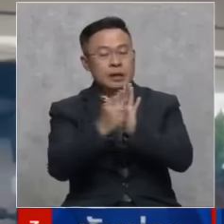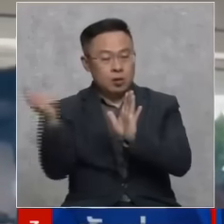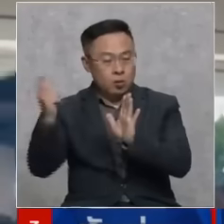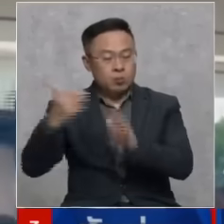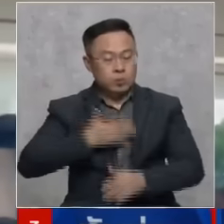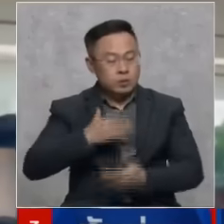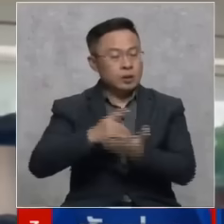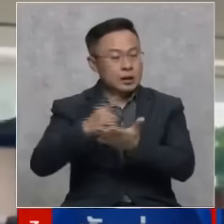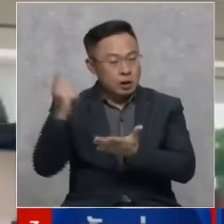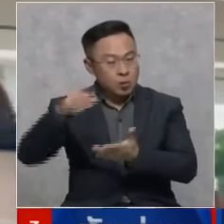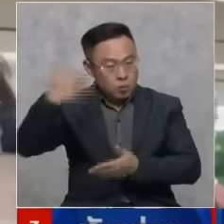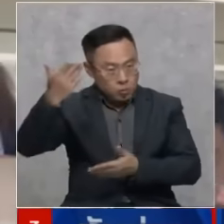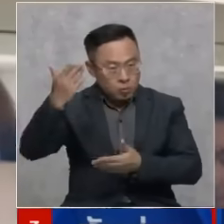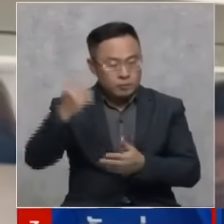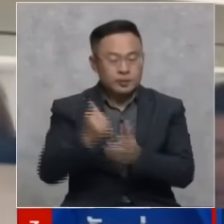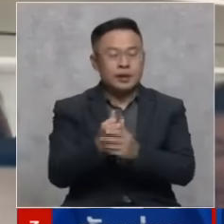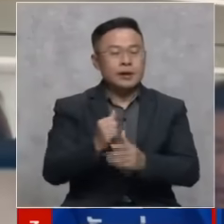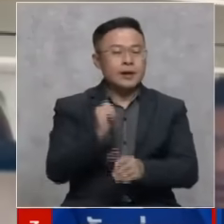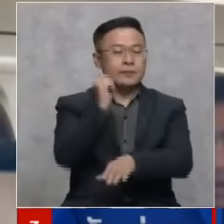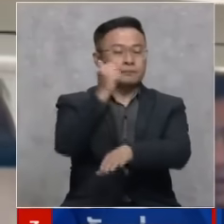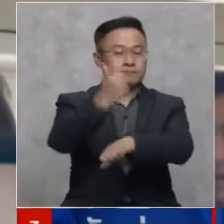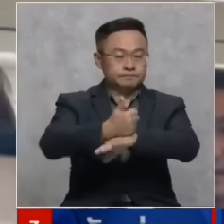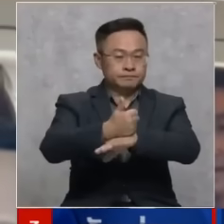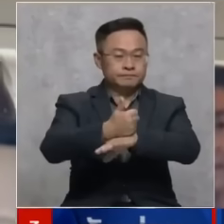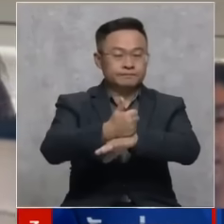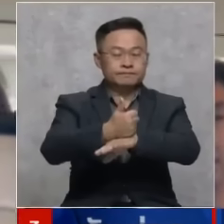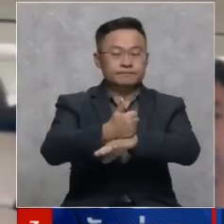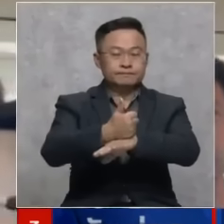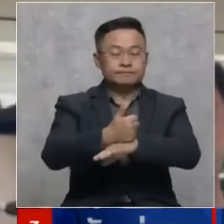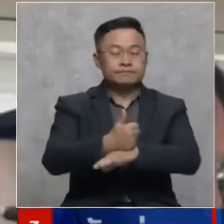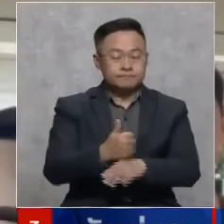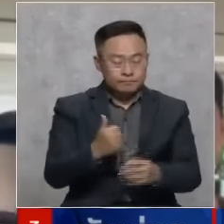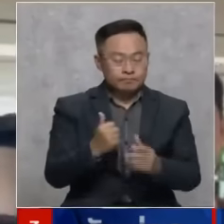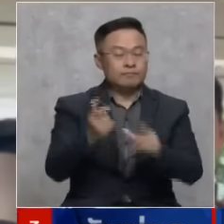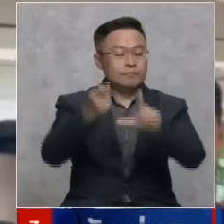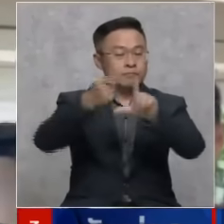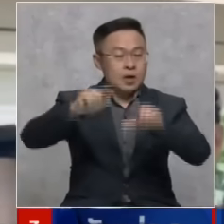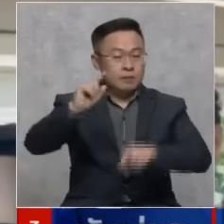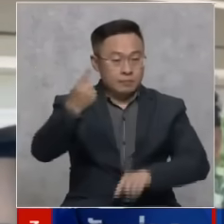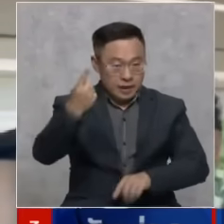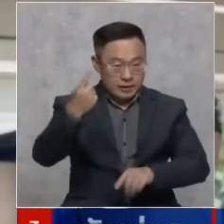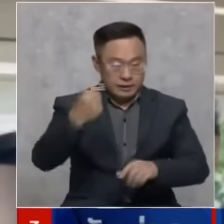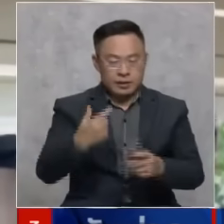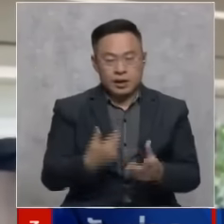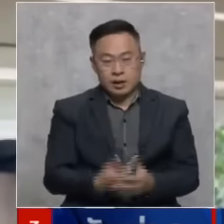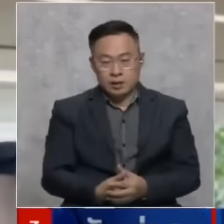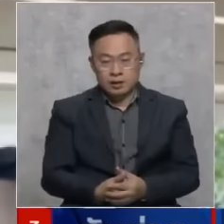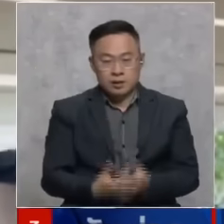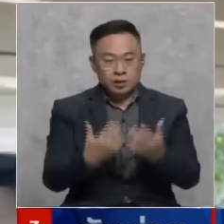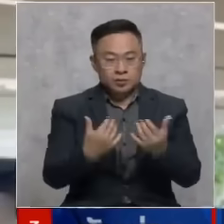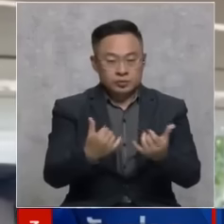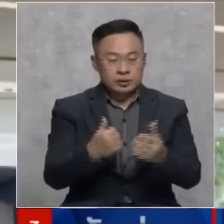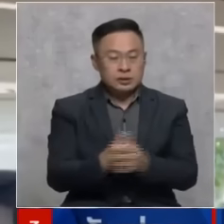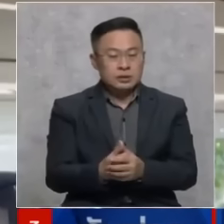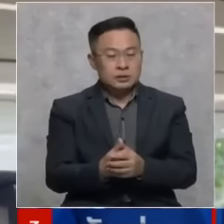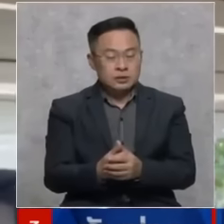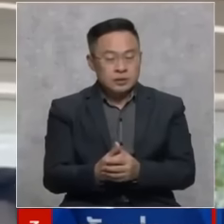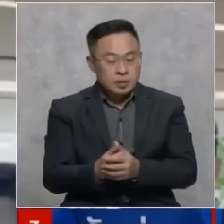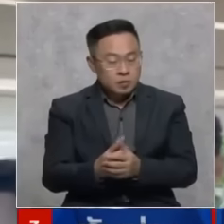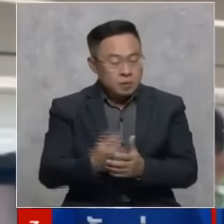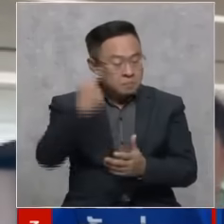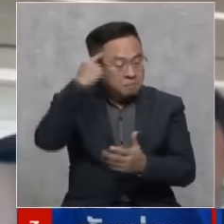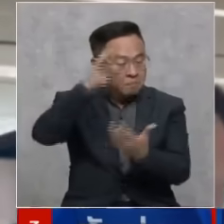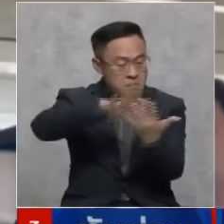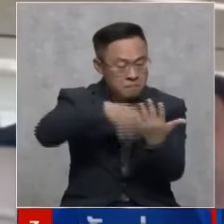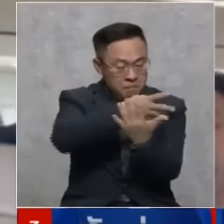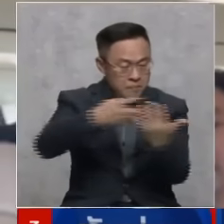มันไม่ใช่เล่เหลี่ยมแต่มันเป็นกฎกติกาที่บิดเบี้ยวจากรัฐธรรมนูญปี60ไงเราก็ตัดสินใจจากกติกาที่มีอยู่ต